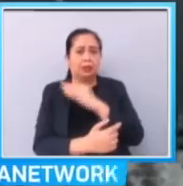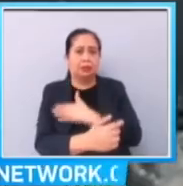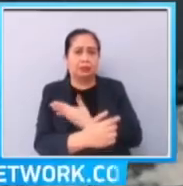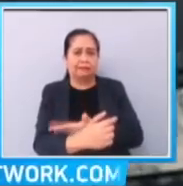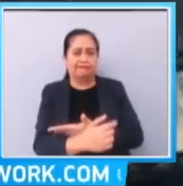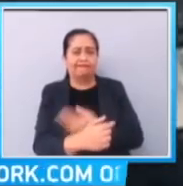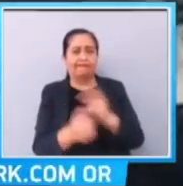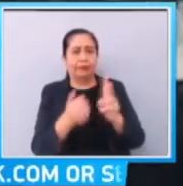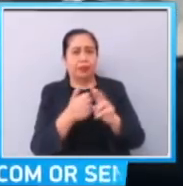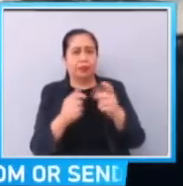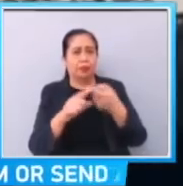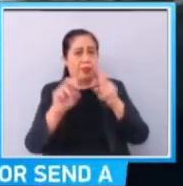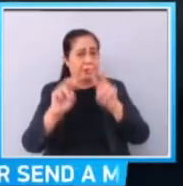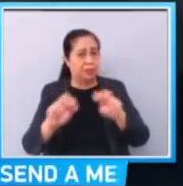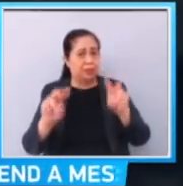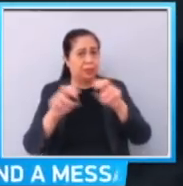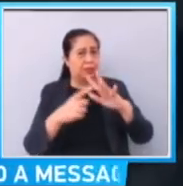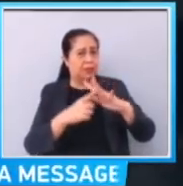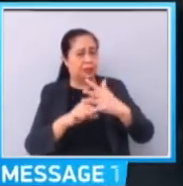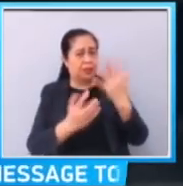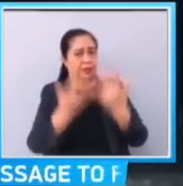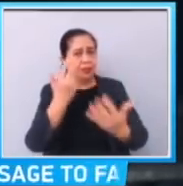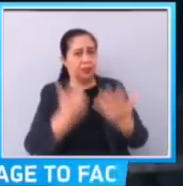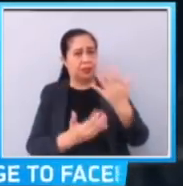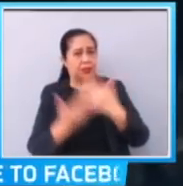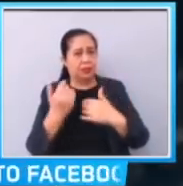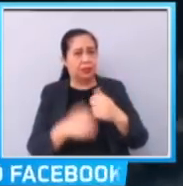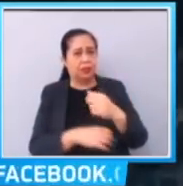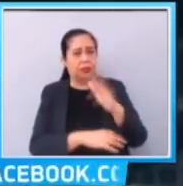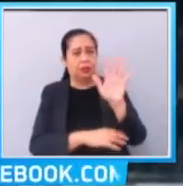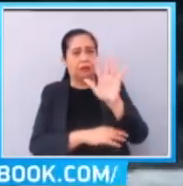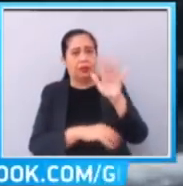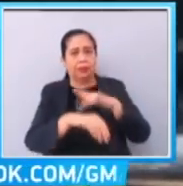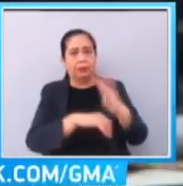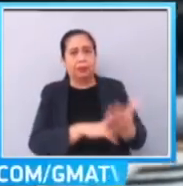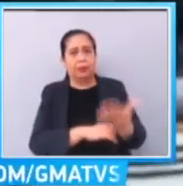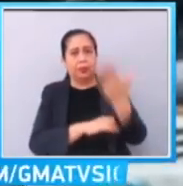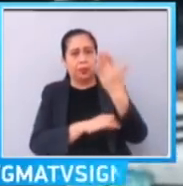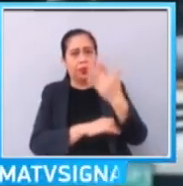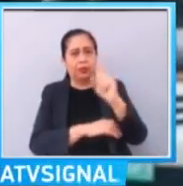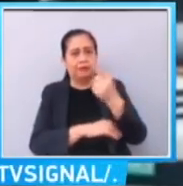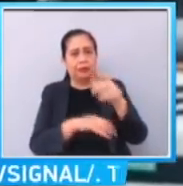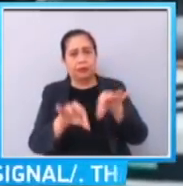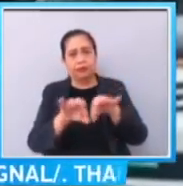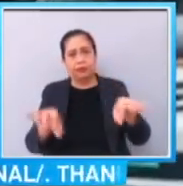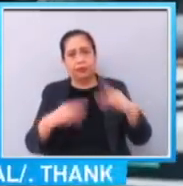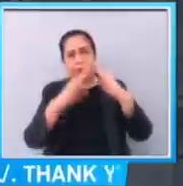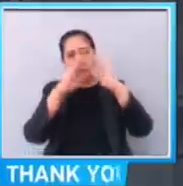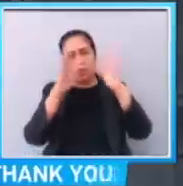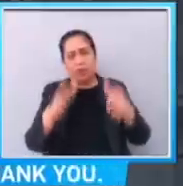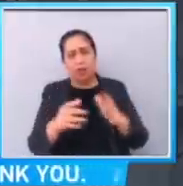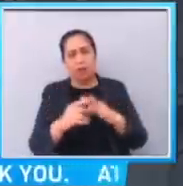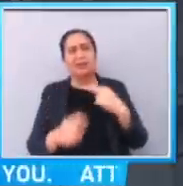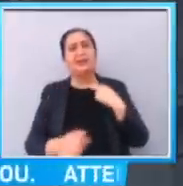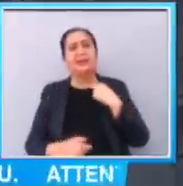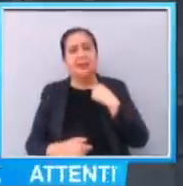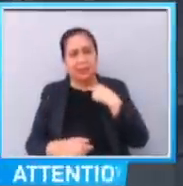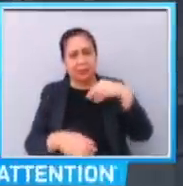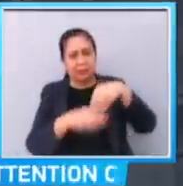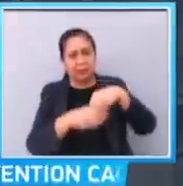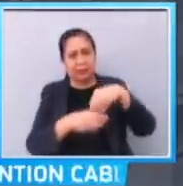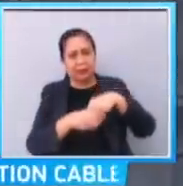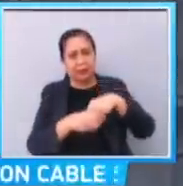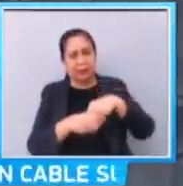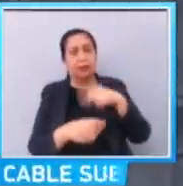sa imbestigasyon, nagsimula ang sunog mag-aalas 5 ng umaga sa unang palapag ng bahay. Natrap sila sa loob. Ayon sa